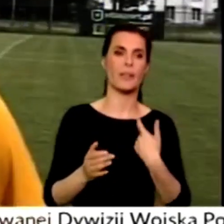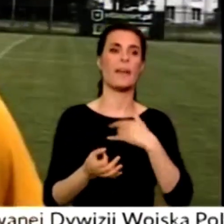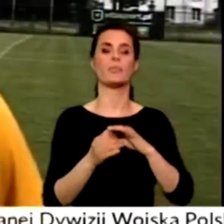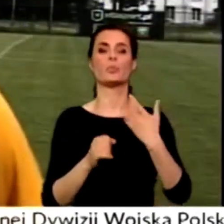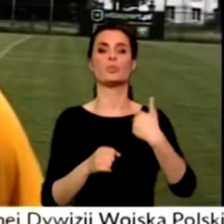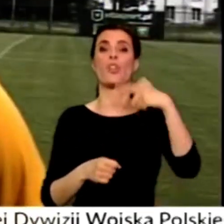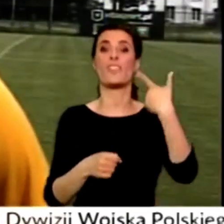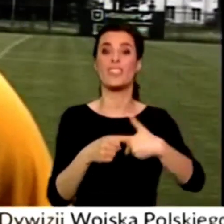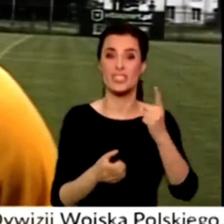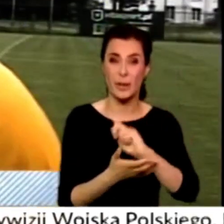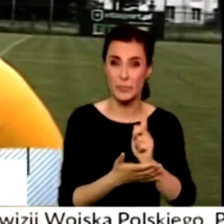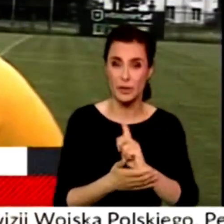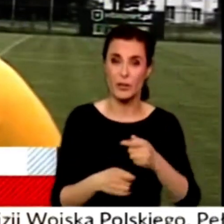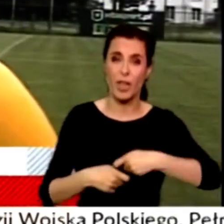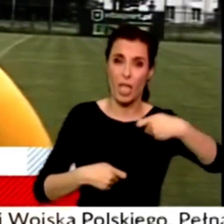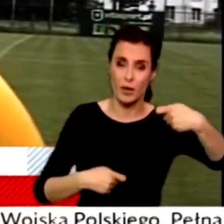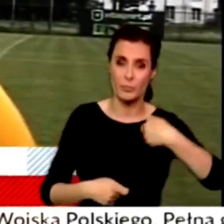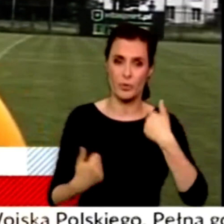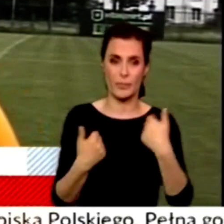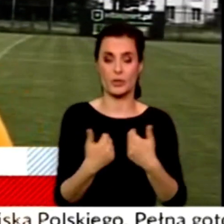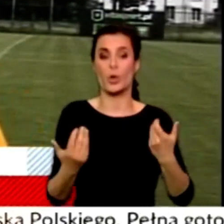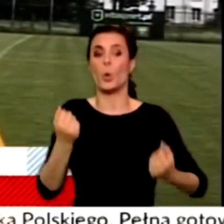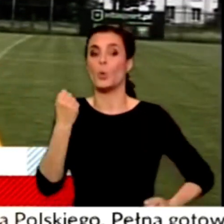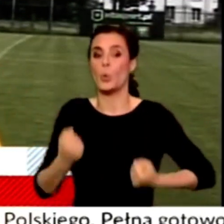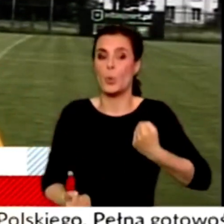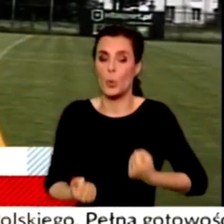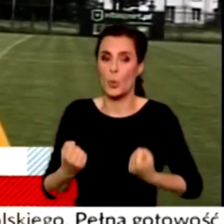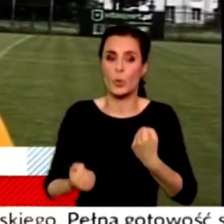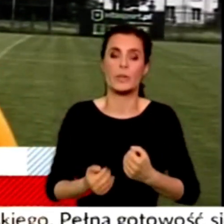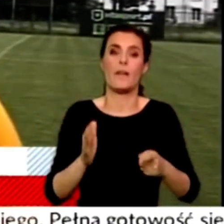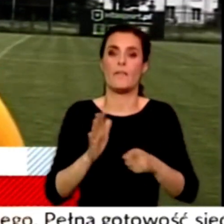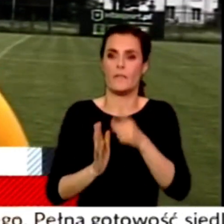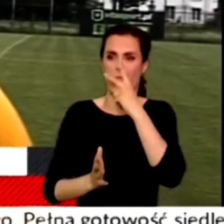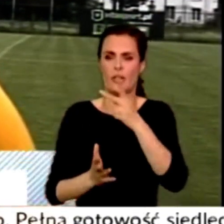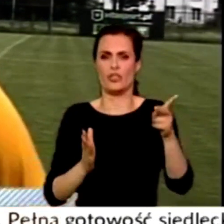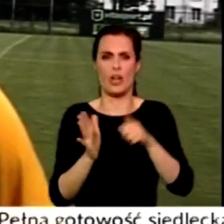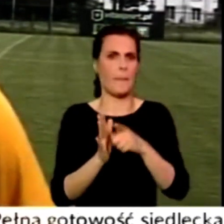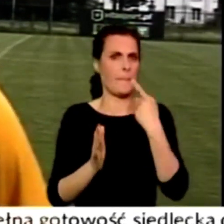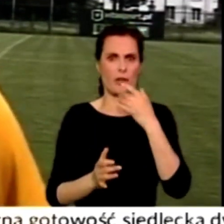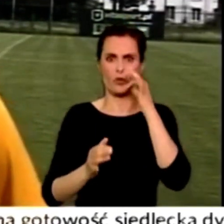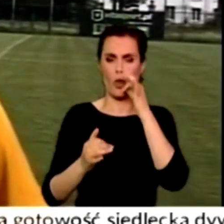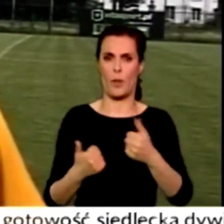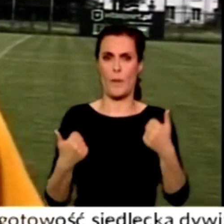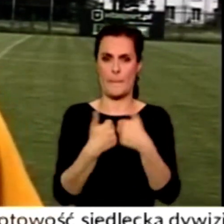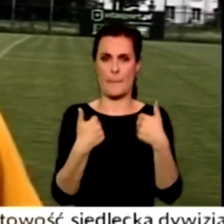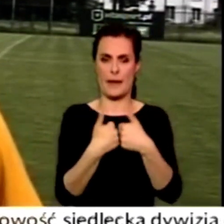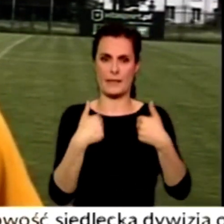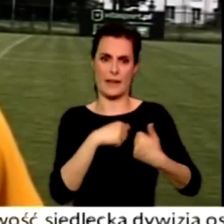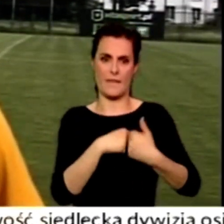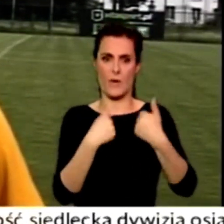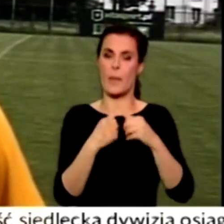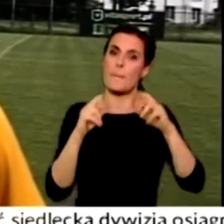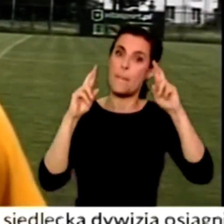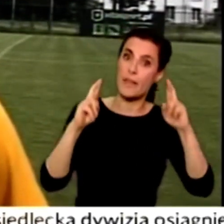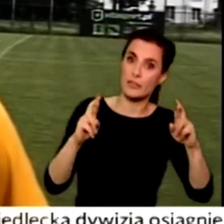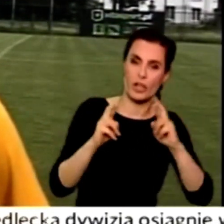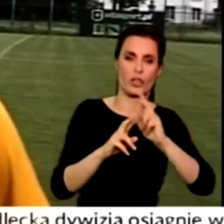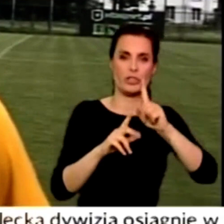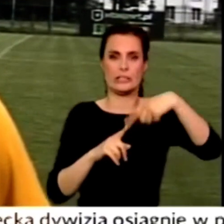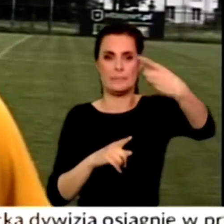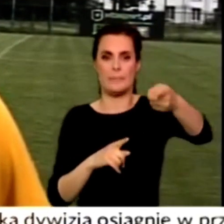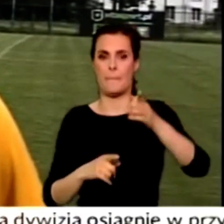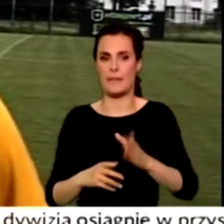Cóż, takie jest życie. Zawodnicy zostawili kawał zdrowia, rozegraliśmy bardzo dobre zawody, oby to był dobry prognostyk, bo to przecież